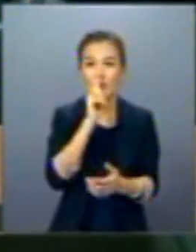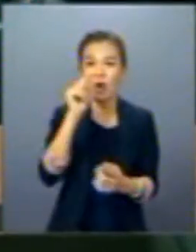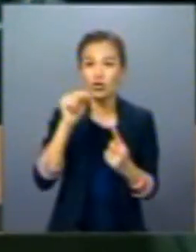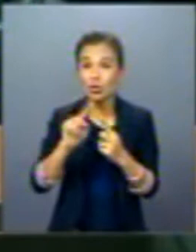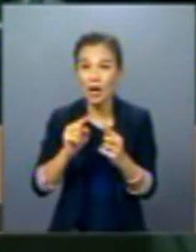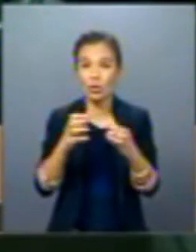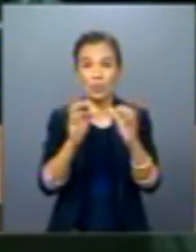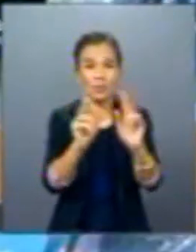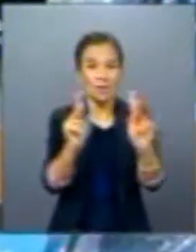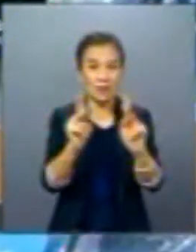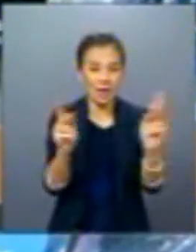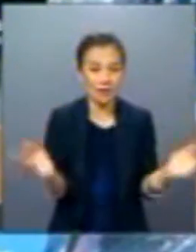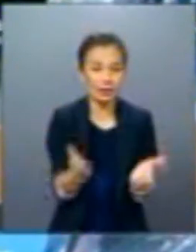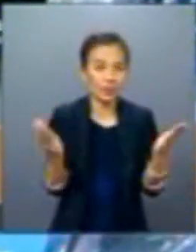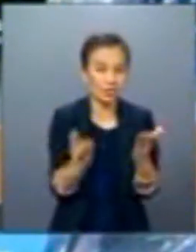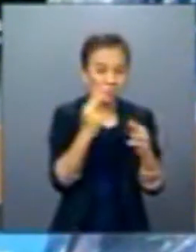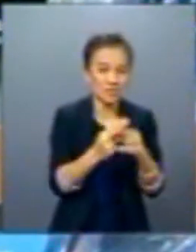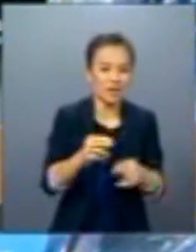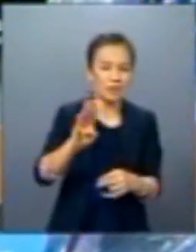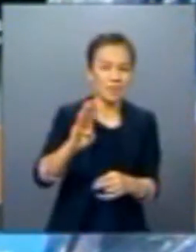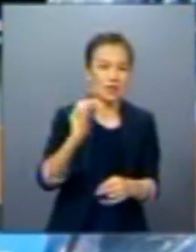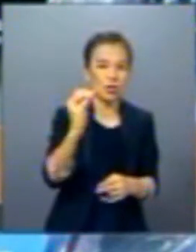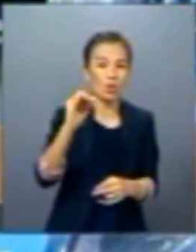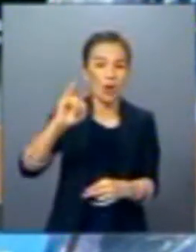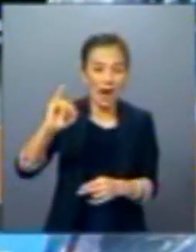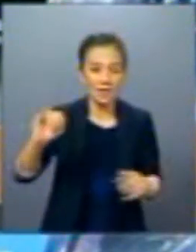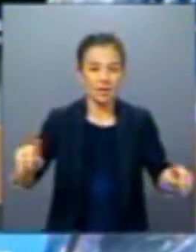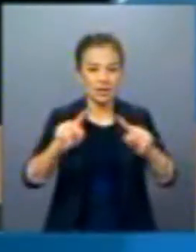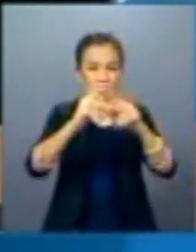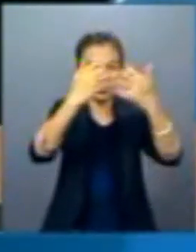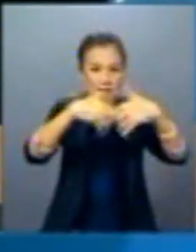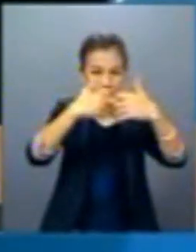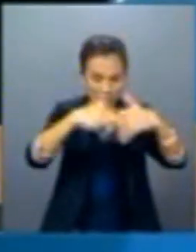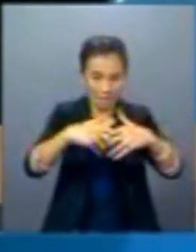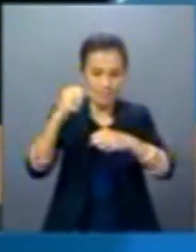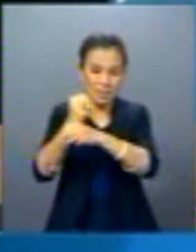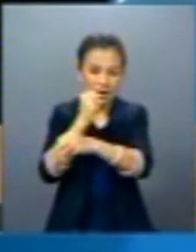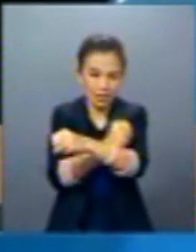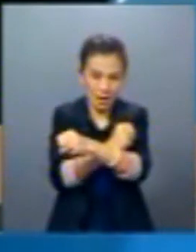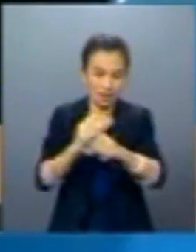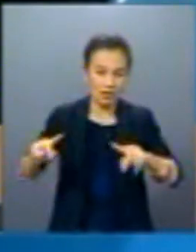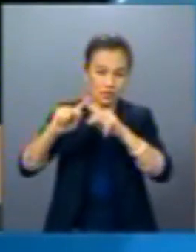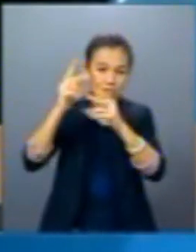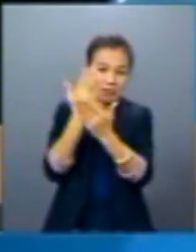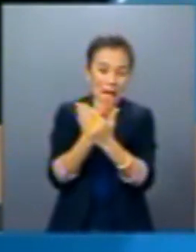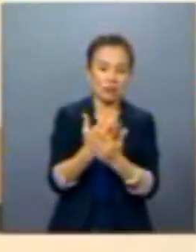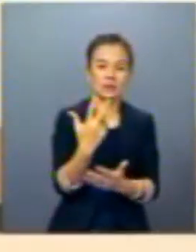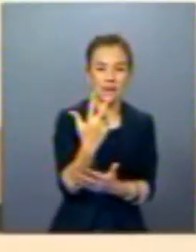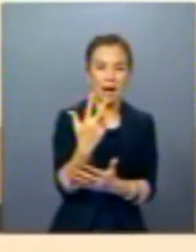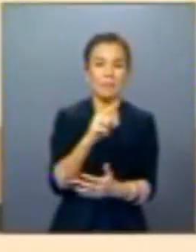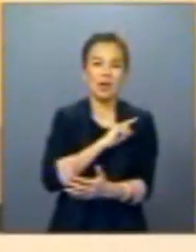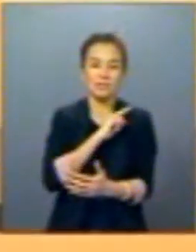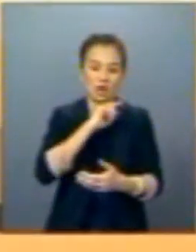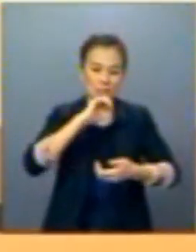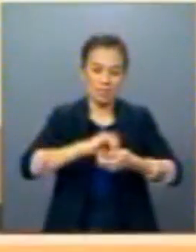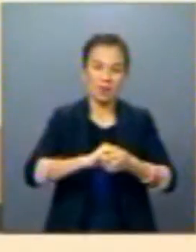มการส่งเสริมการลงทุนหรือ BOI กระทรวงอุตสาหกรรมกระทรวงพลังงานและกระทรวงการคลังค่ะนอกจากนี้ยังได้ลดภา